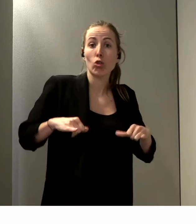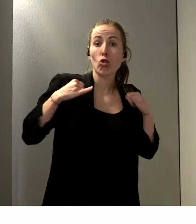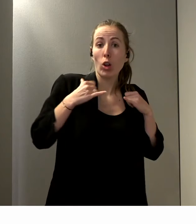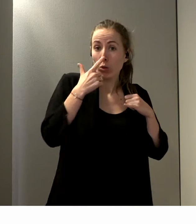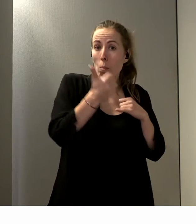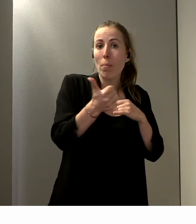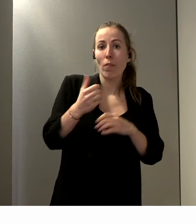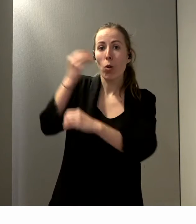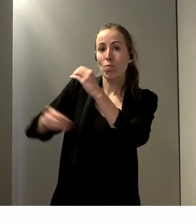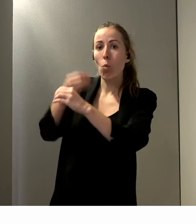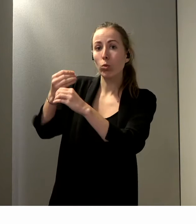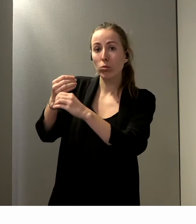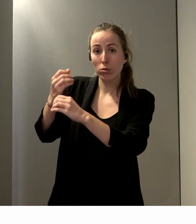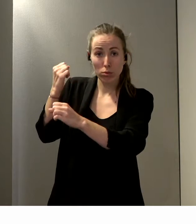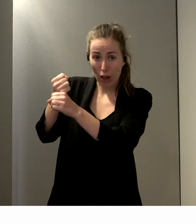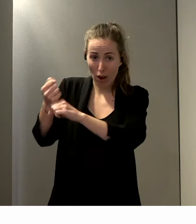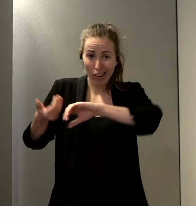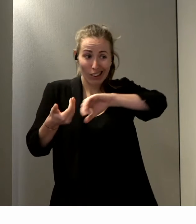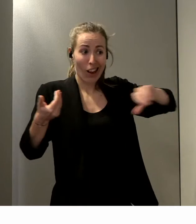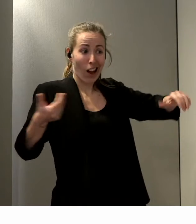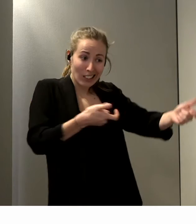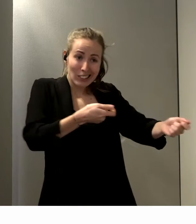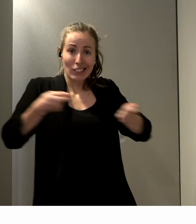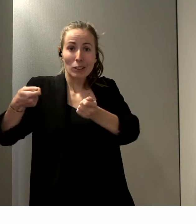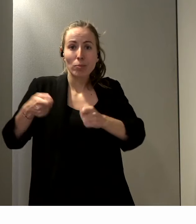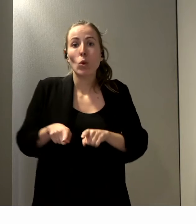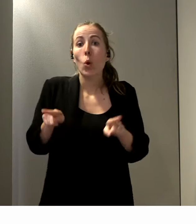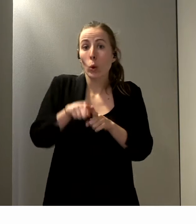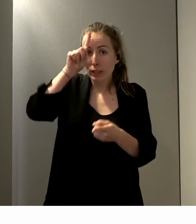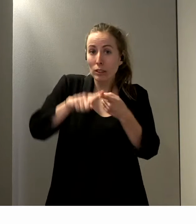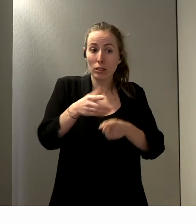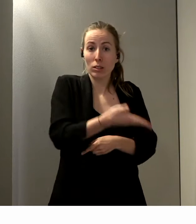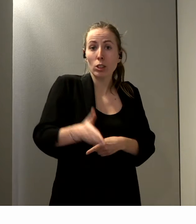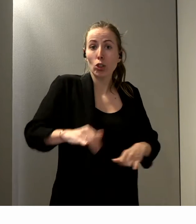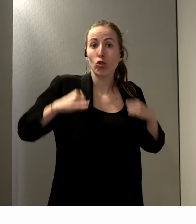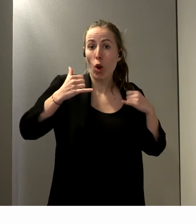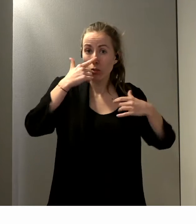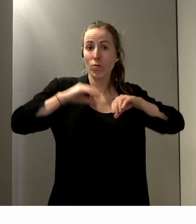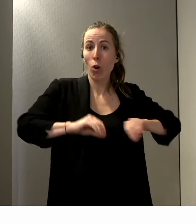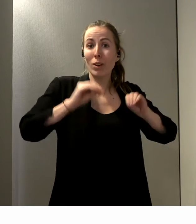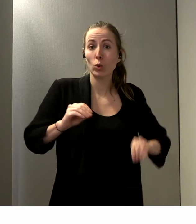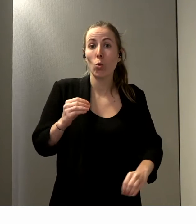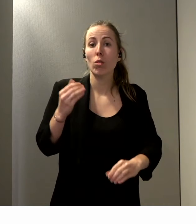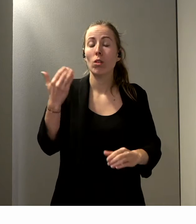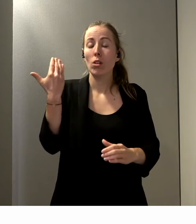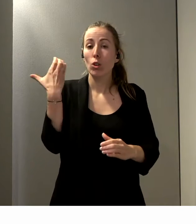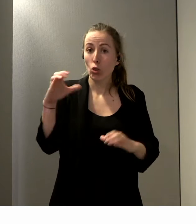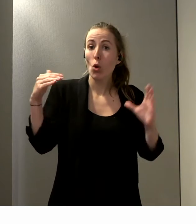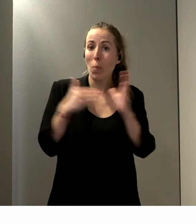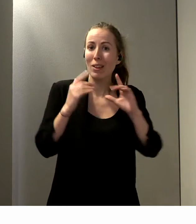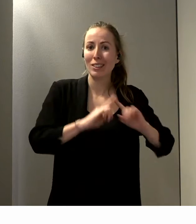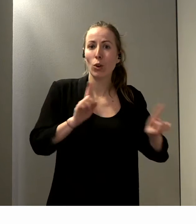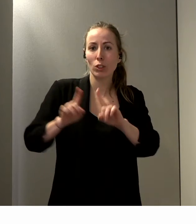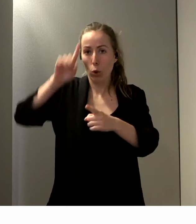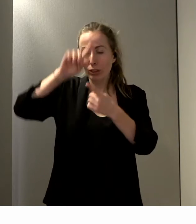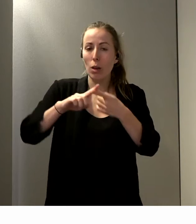l'emploi. Mais c'est aussi un effort massif dans la formation des jeunes, 100 000 formations supplémentaires, notamment dans les métiers du digital, de la transition